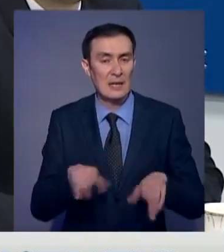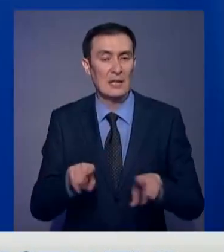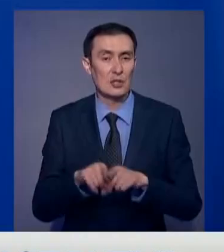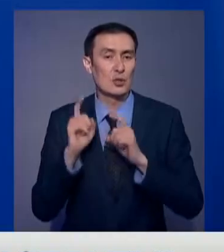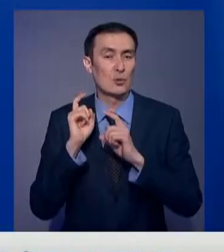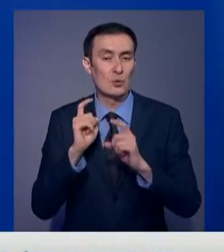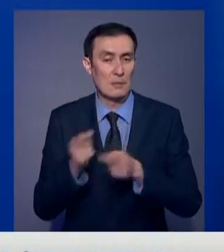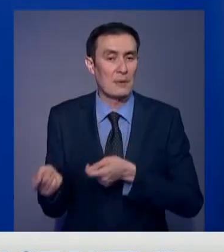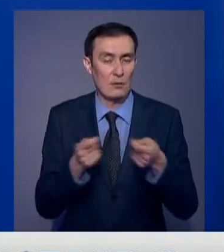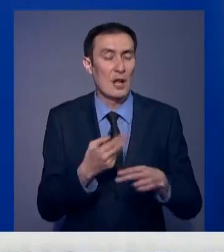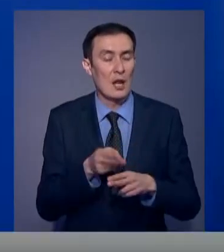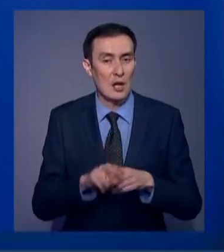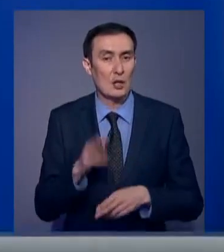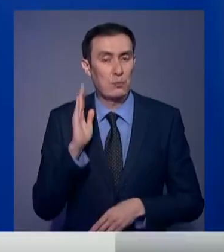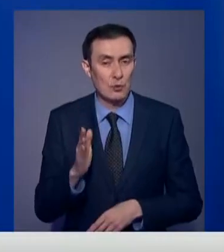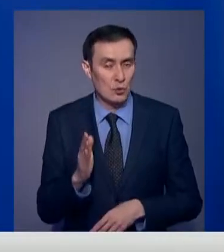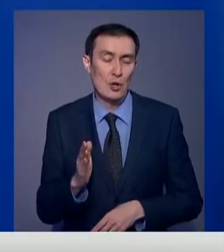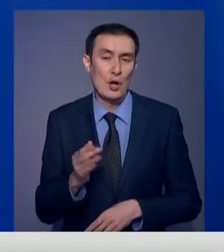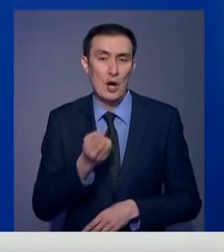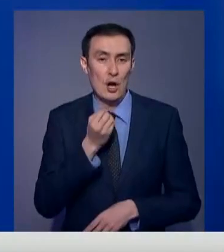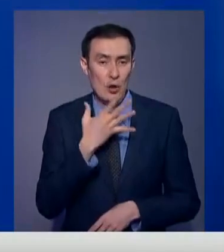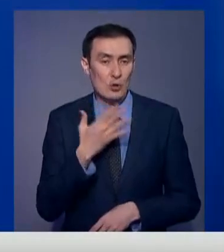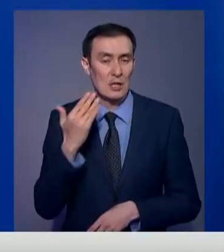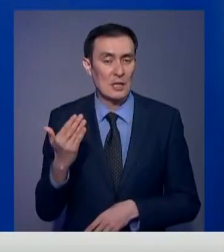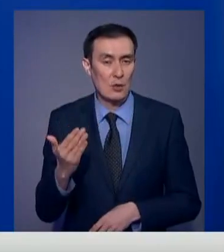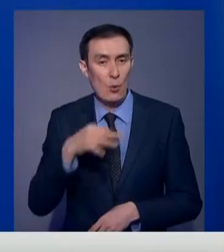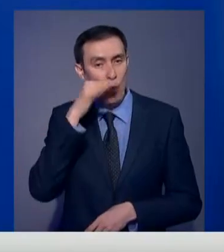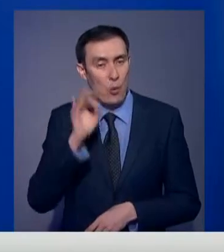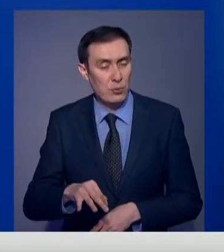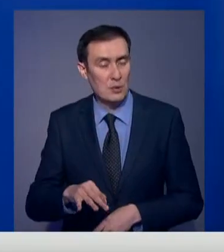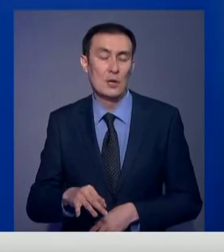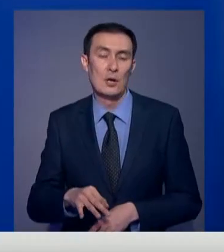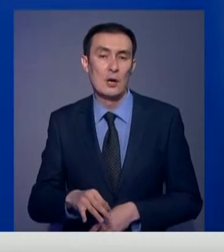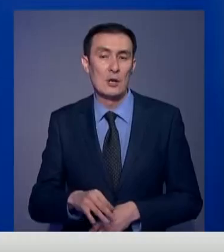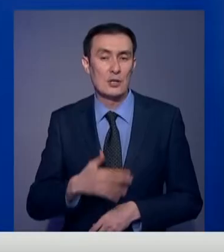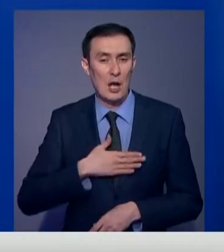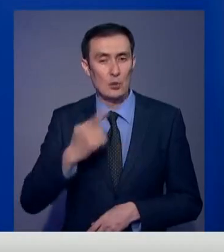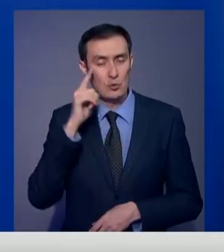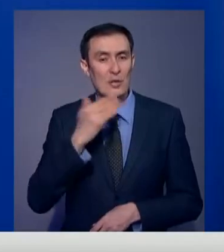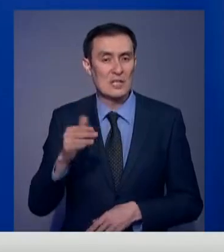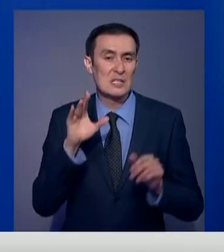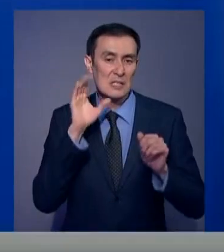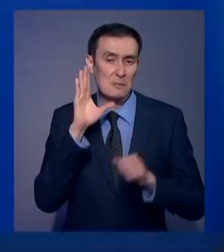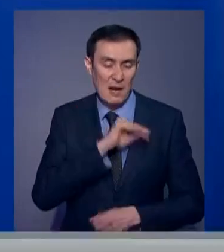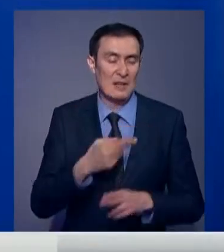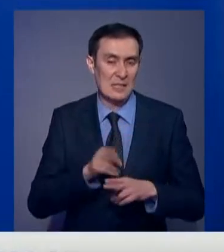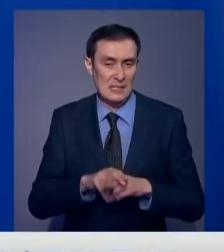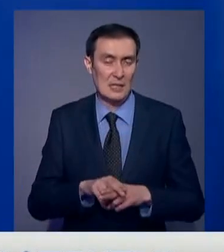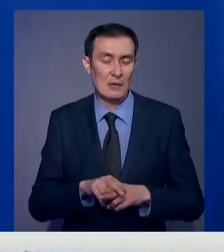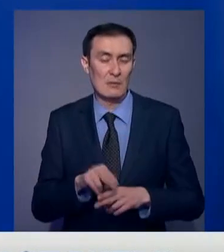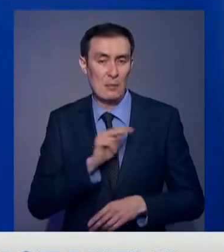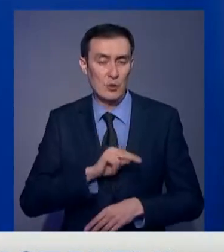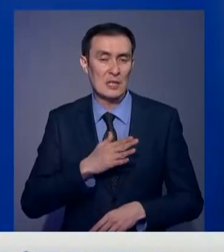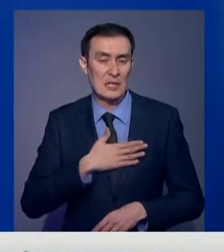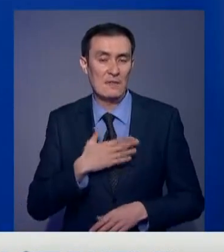это очень серьезная будет для них школа. С другой стороны, я уверен, что они справятся с этой серьезной задачей и привнесут в